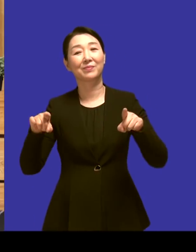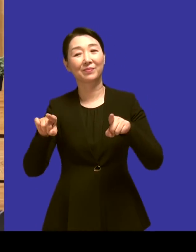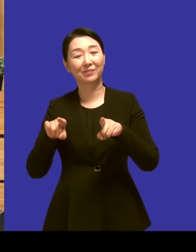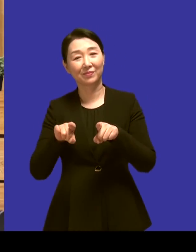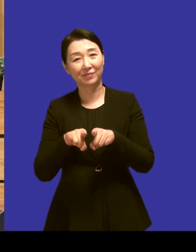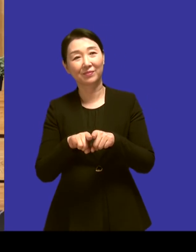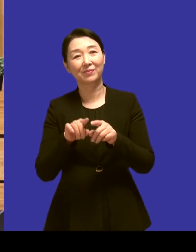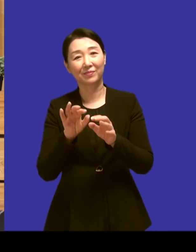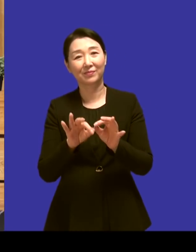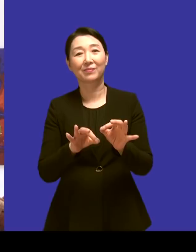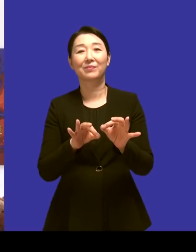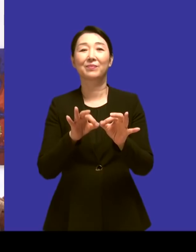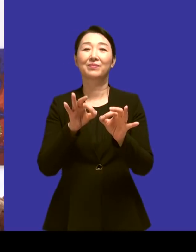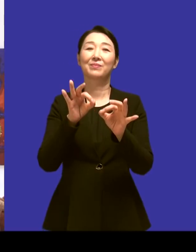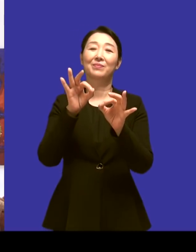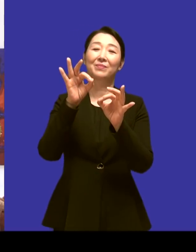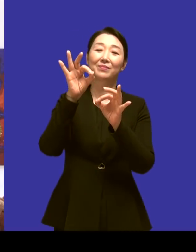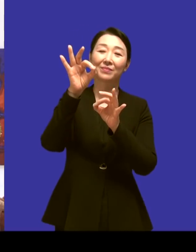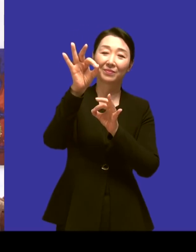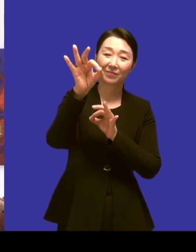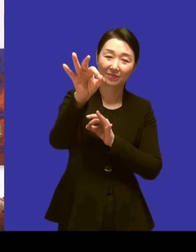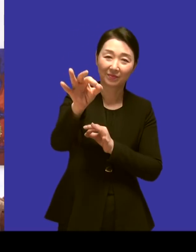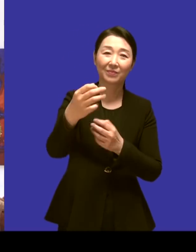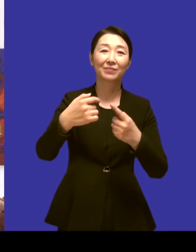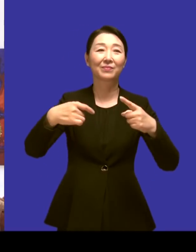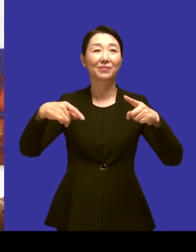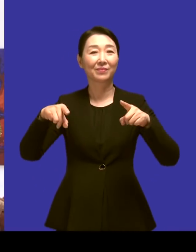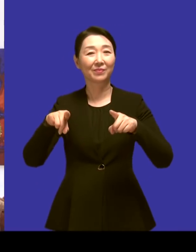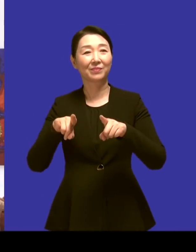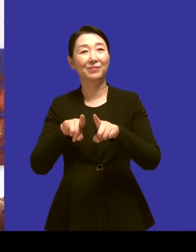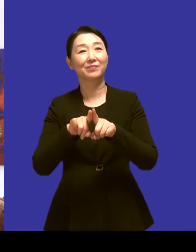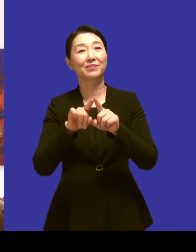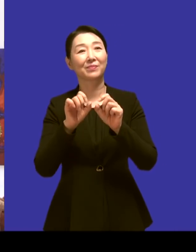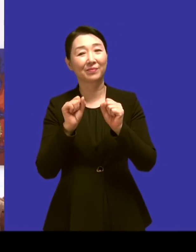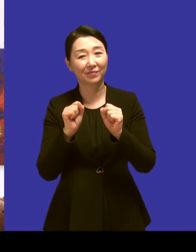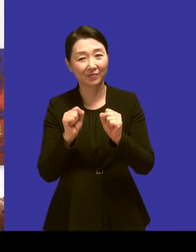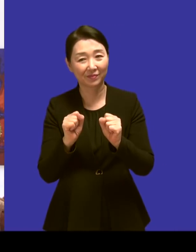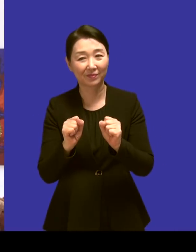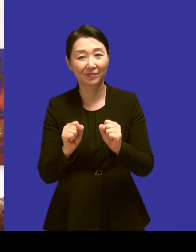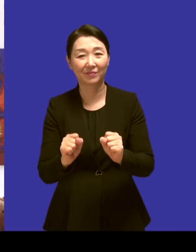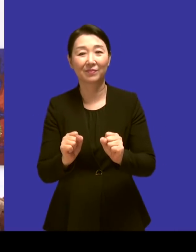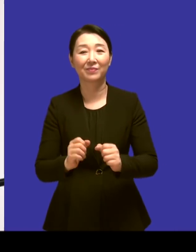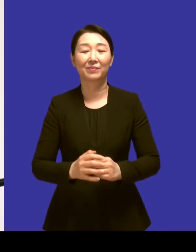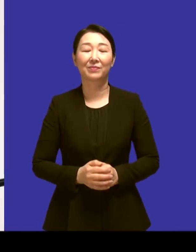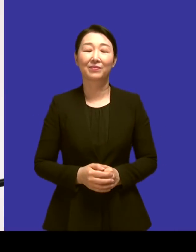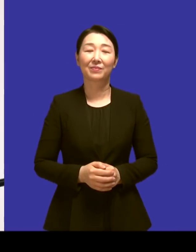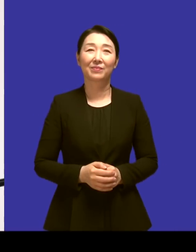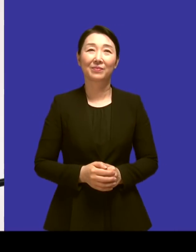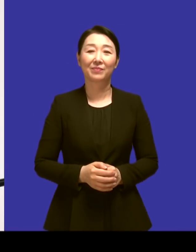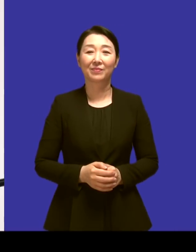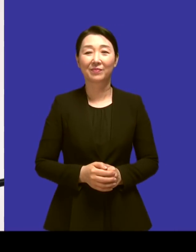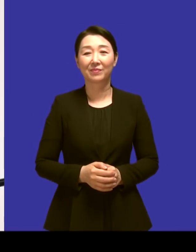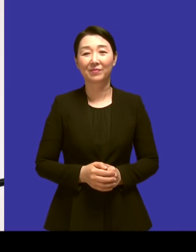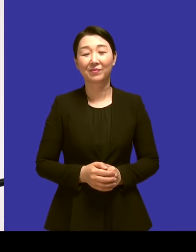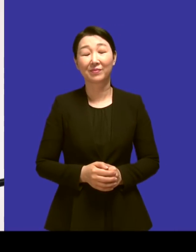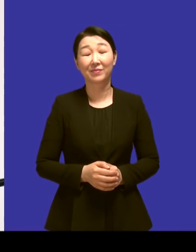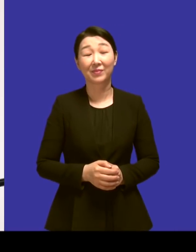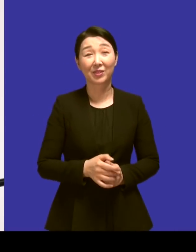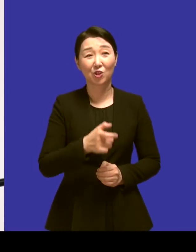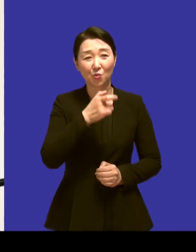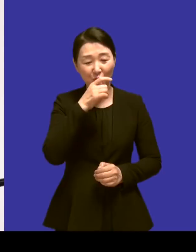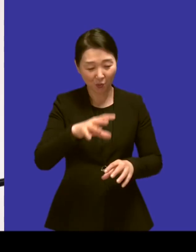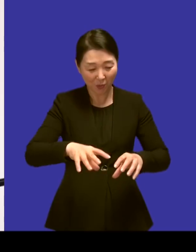우리와 함께 영원히 함께 하시고 마르지